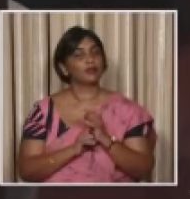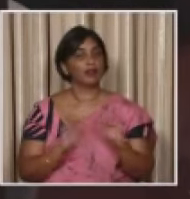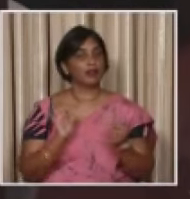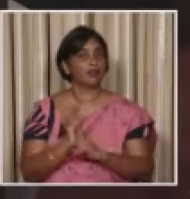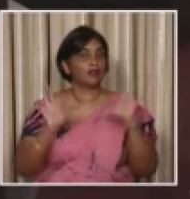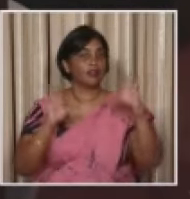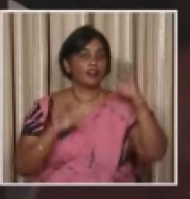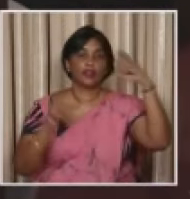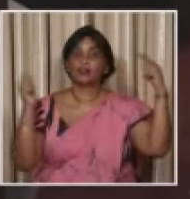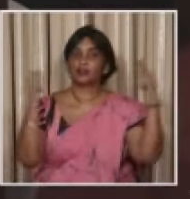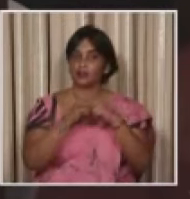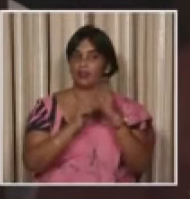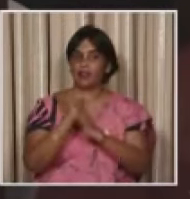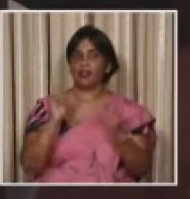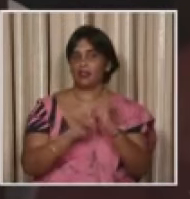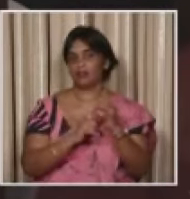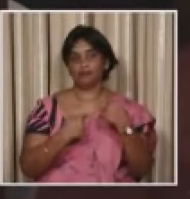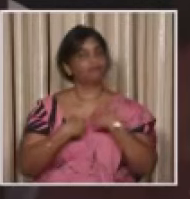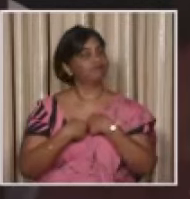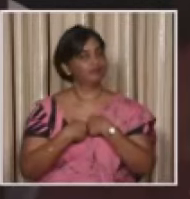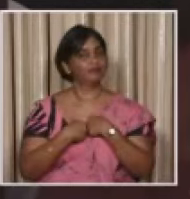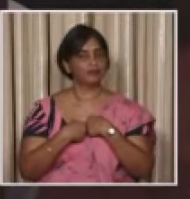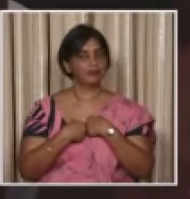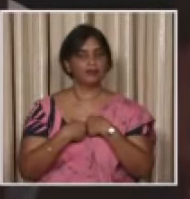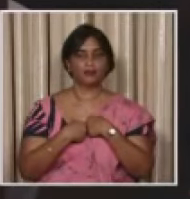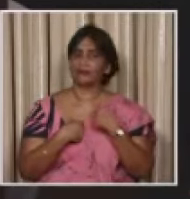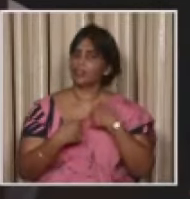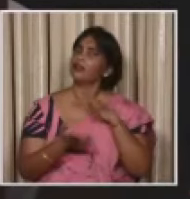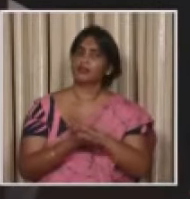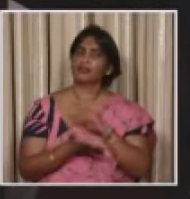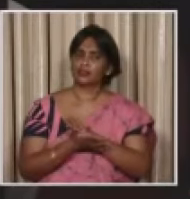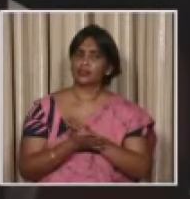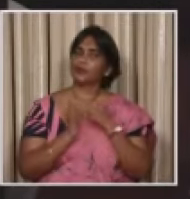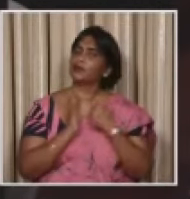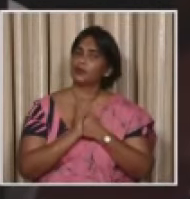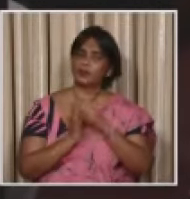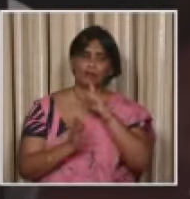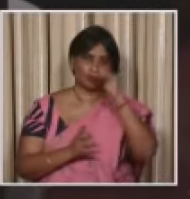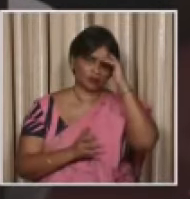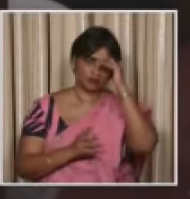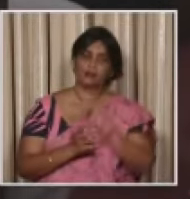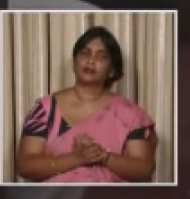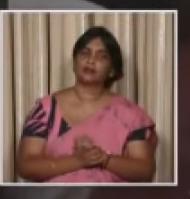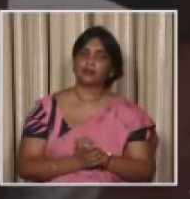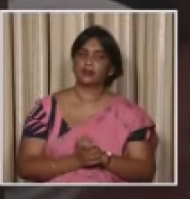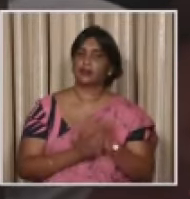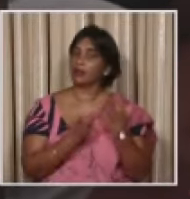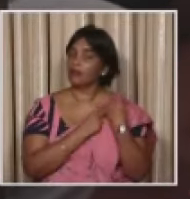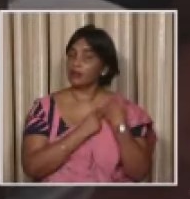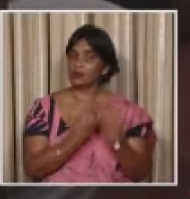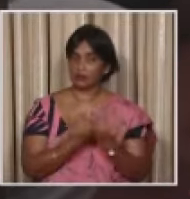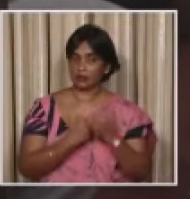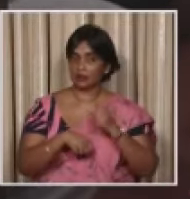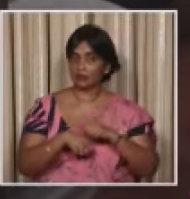10ක් විදුලිය විසන්ධි කරපු ඇමතිවරයෙක් බවට පත් වෙයි කියලා. මම නම් සතුටු වෙන්නේ කරු කතානායකතුමනි බාර ගන්න